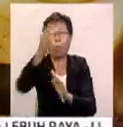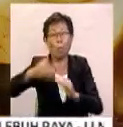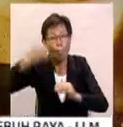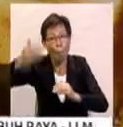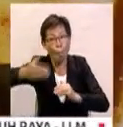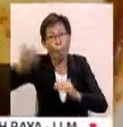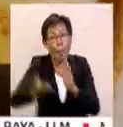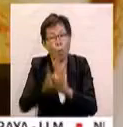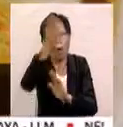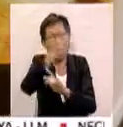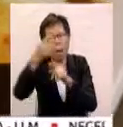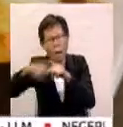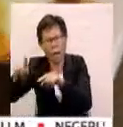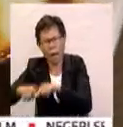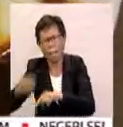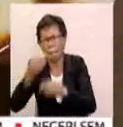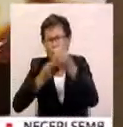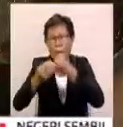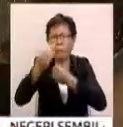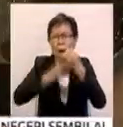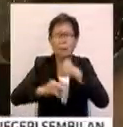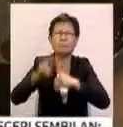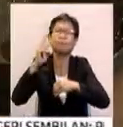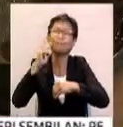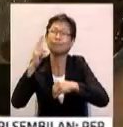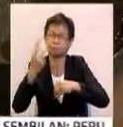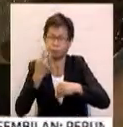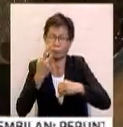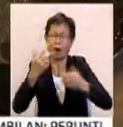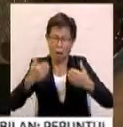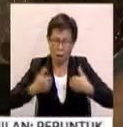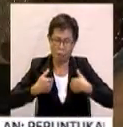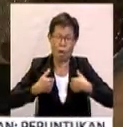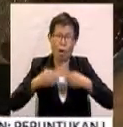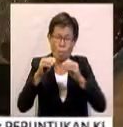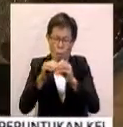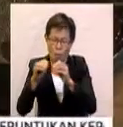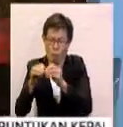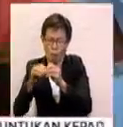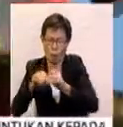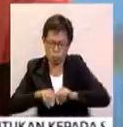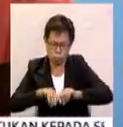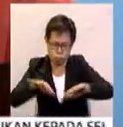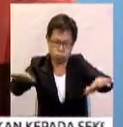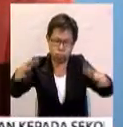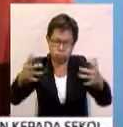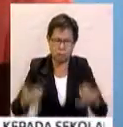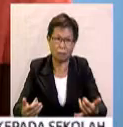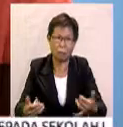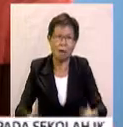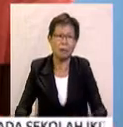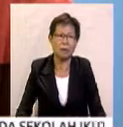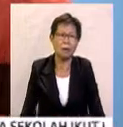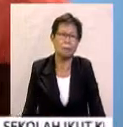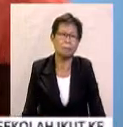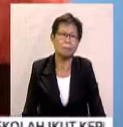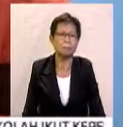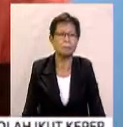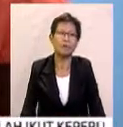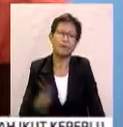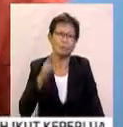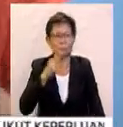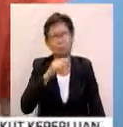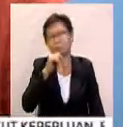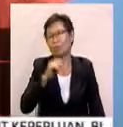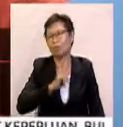dan pelbagai jenis restoran makanan berasaskan sayuran semakin berkembang. Those for religion, they already